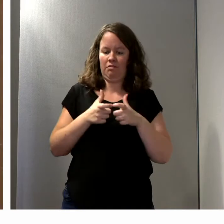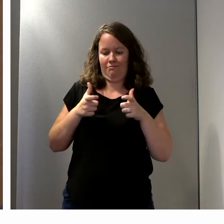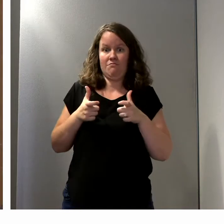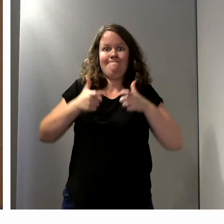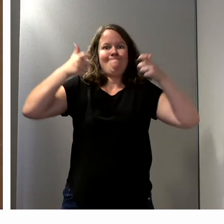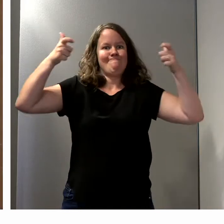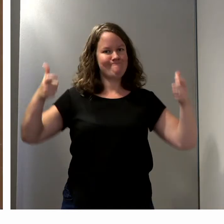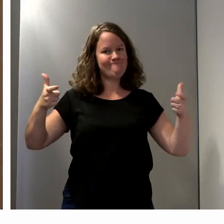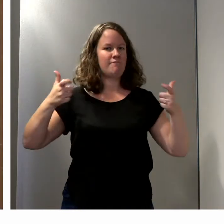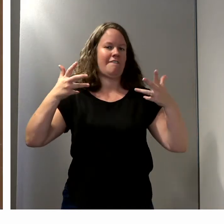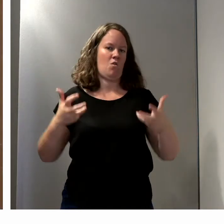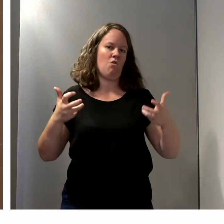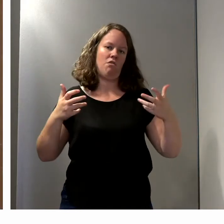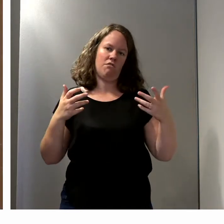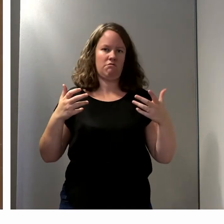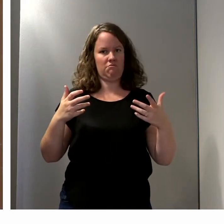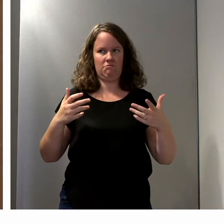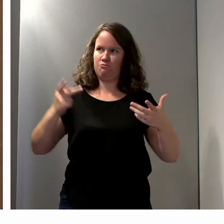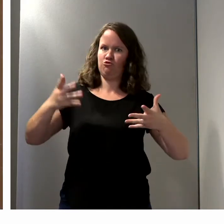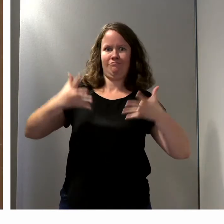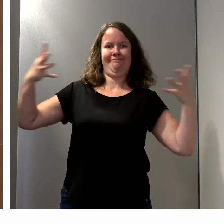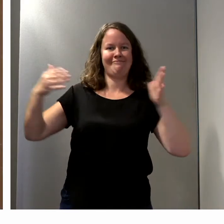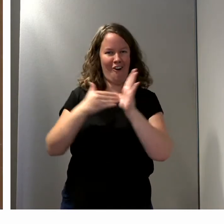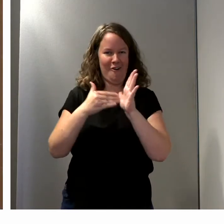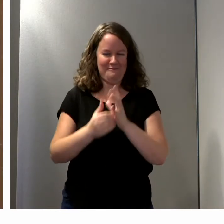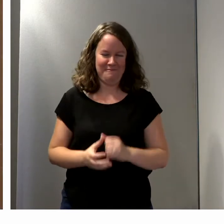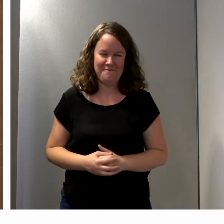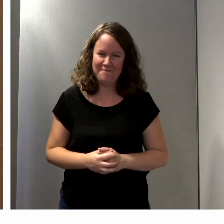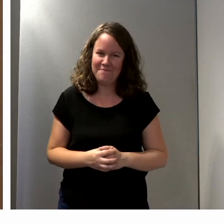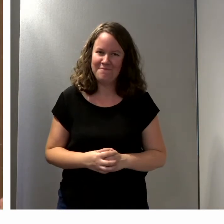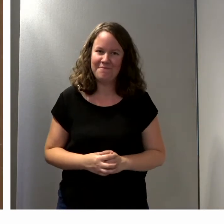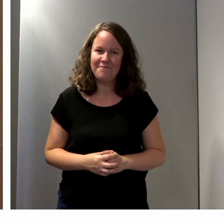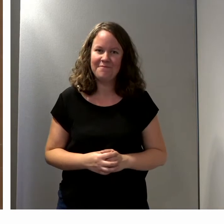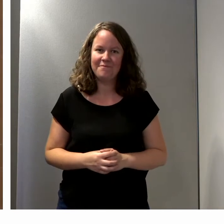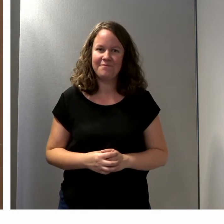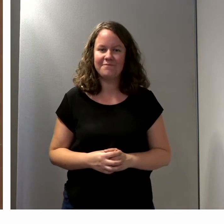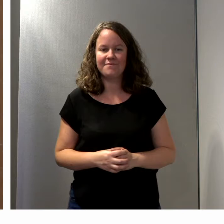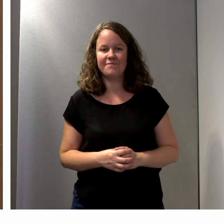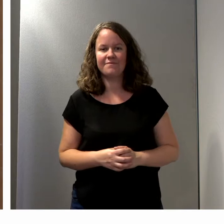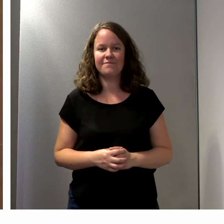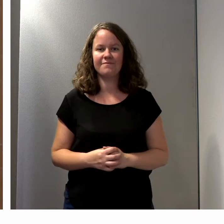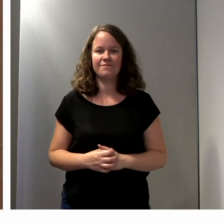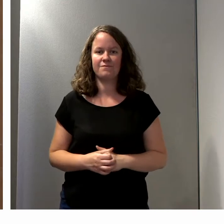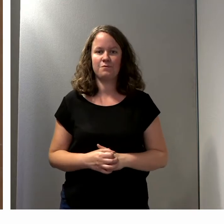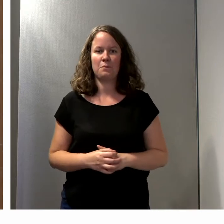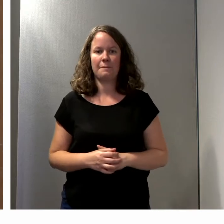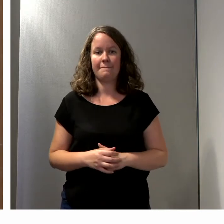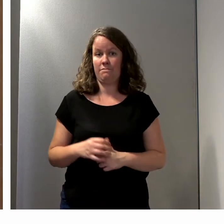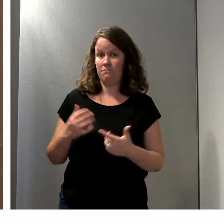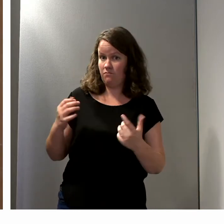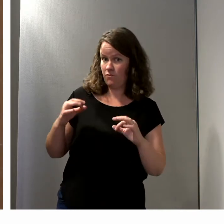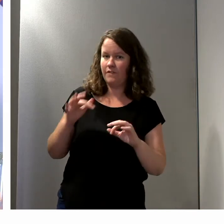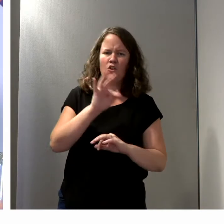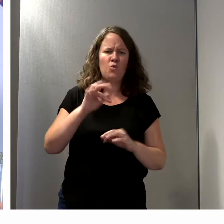à l'échelle en termes de ce qu'on peut faire sur la rencontre avec les usagers. Alors on le voit donc pour la